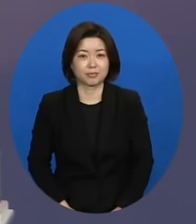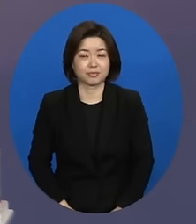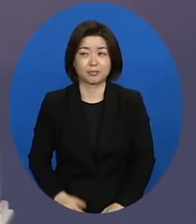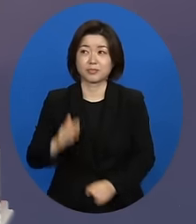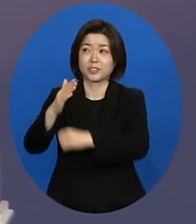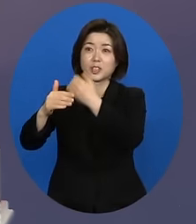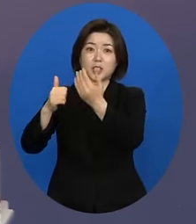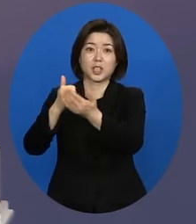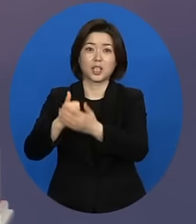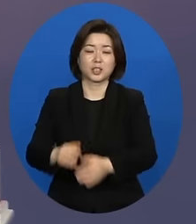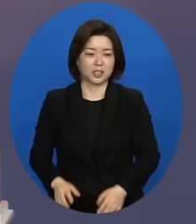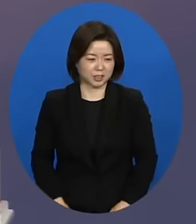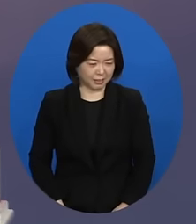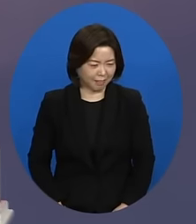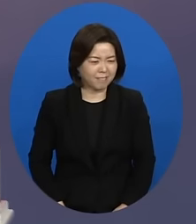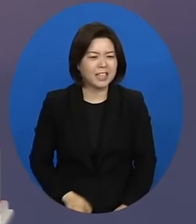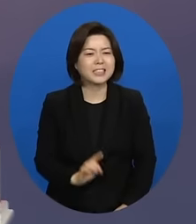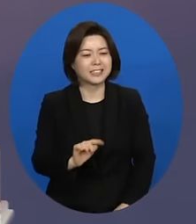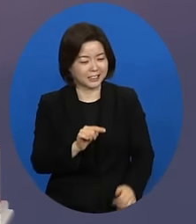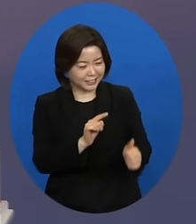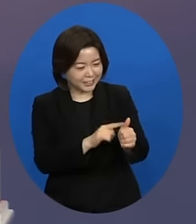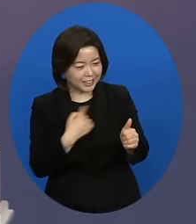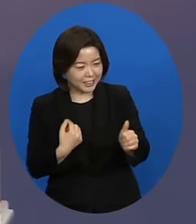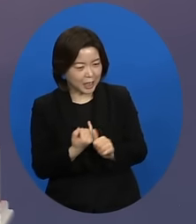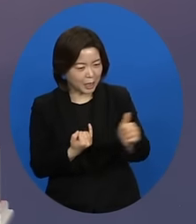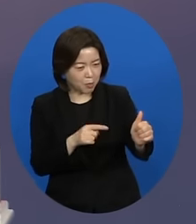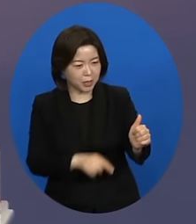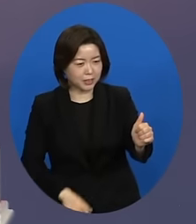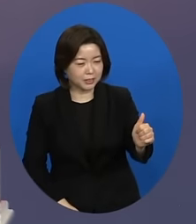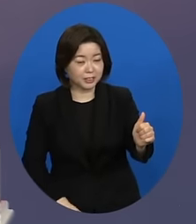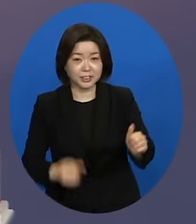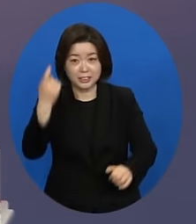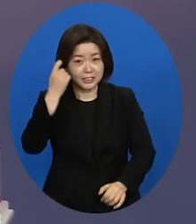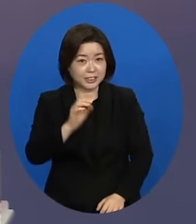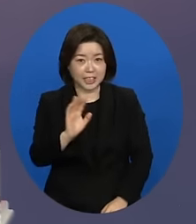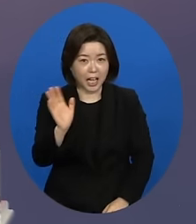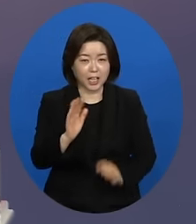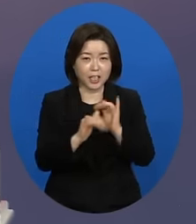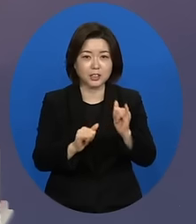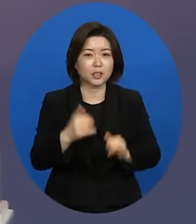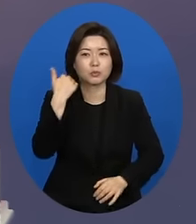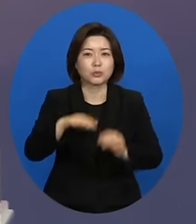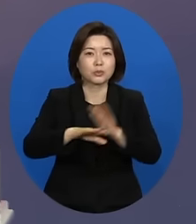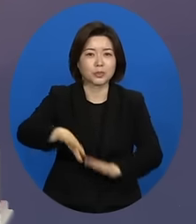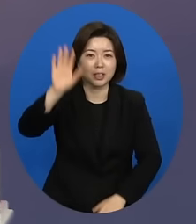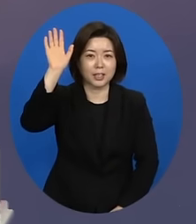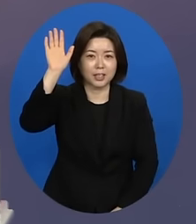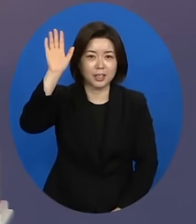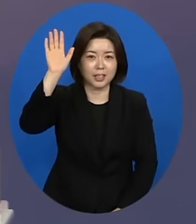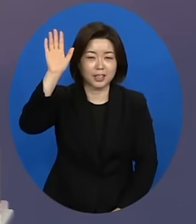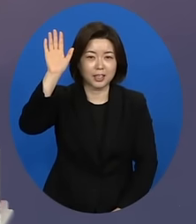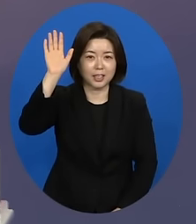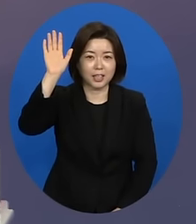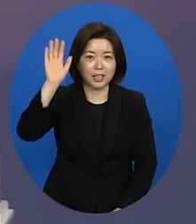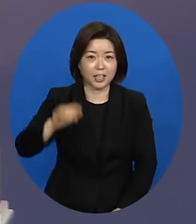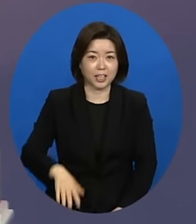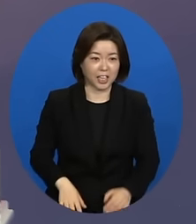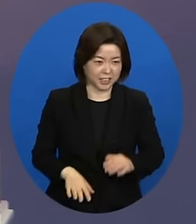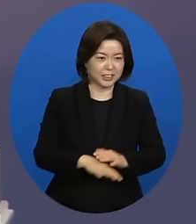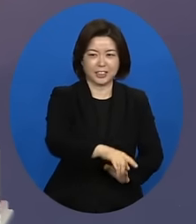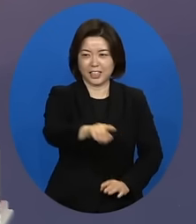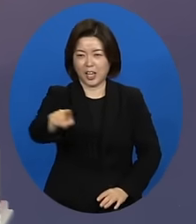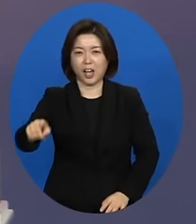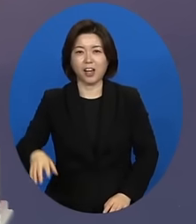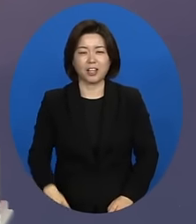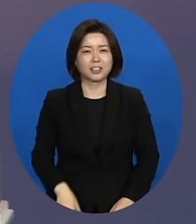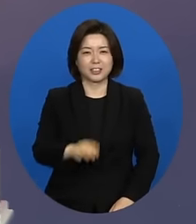하나님이 어쩌다 이런 새끼를 내 남편으로 줬지? 생각 안 하고 사시는 분 손 들어보세요. 아니야, 손 안 들 줄 알아. 이